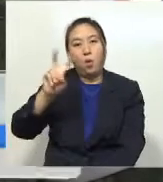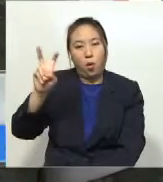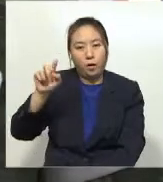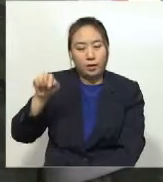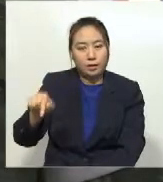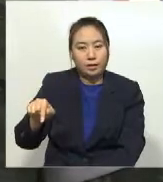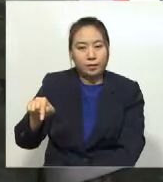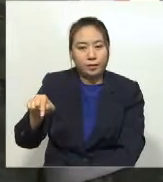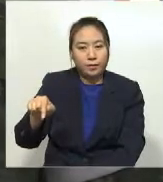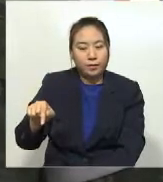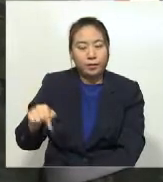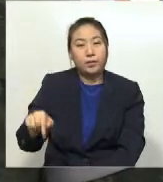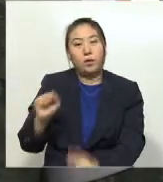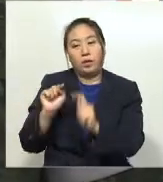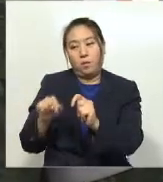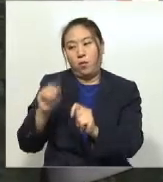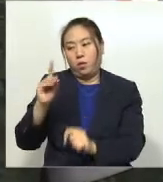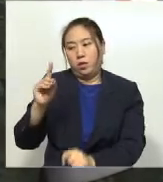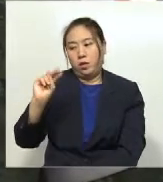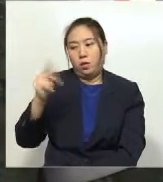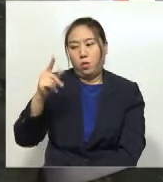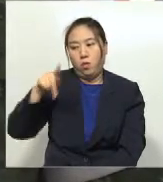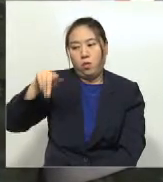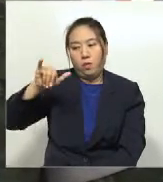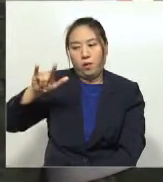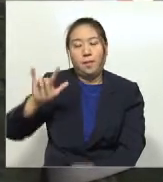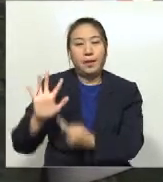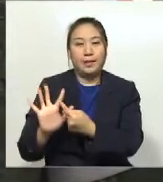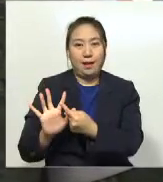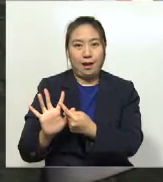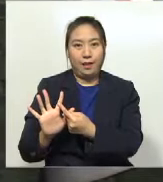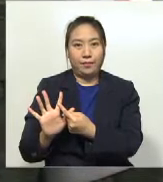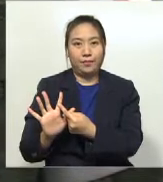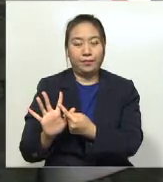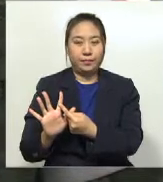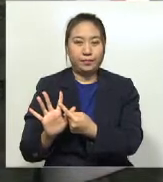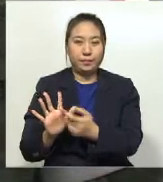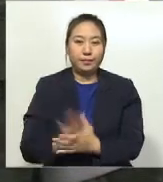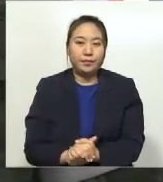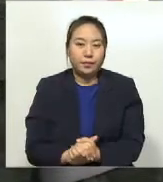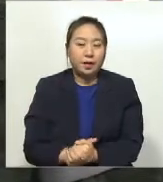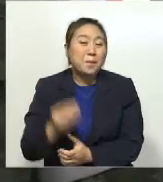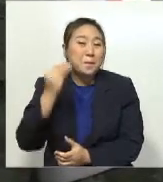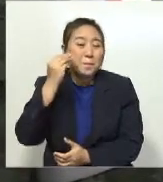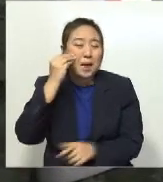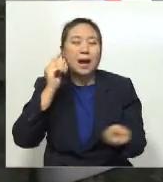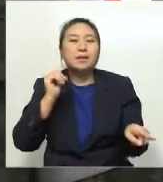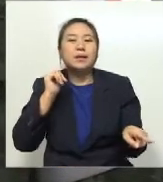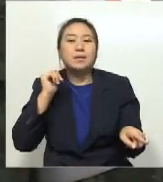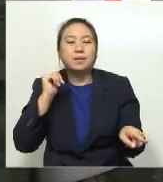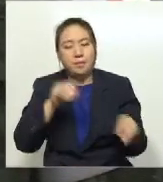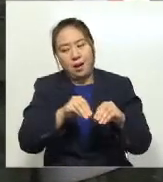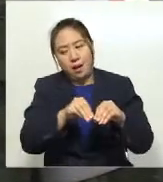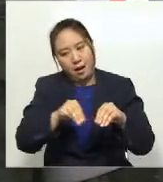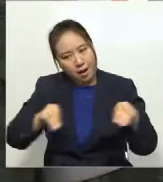ณบ้านของตำบลดงพญาเนี่ยนะครับก็ห่างจากจุดหมู่บ้านเดิมน่าจะประมาณสัก2